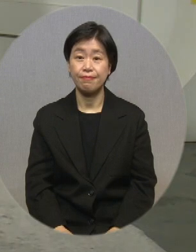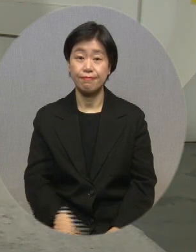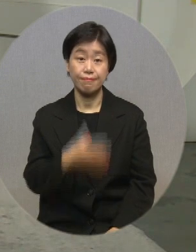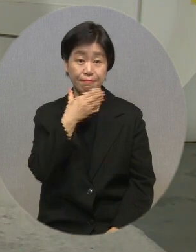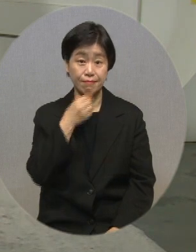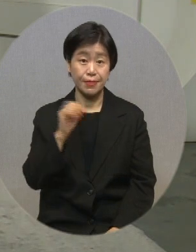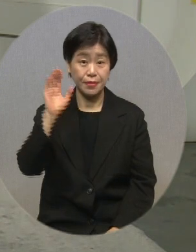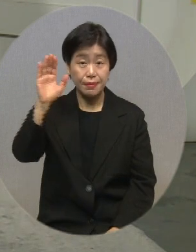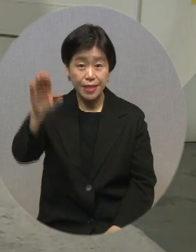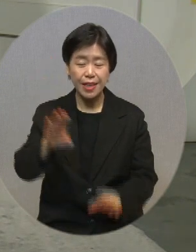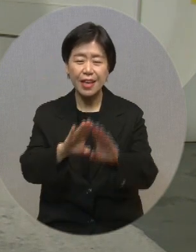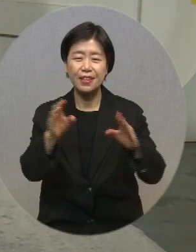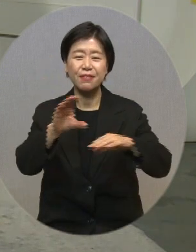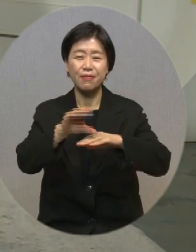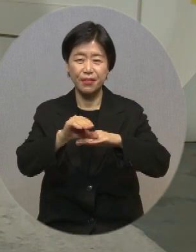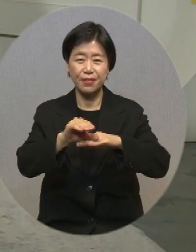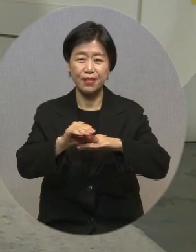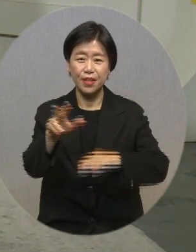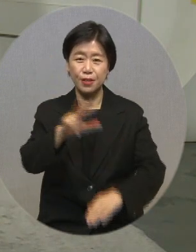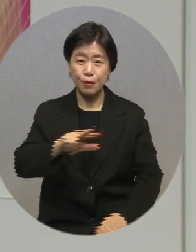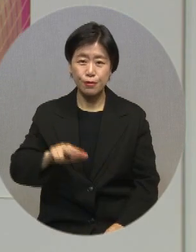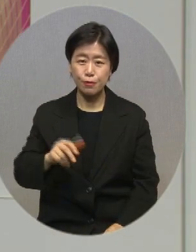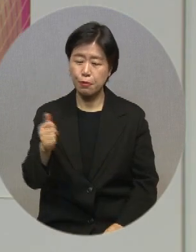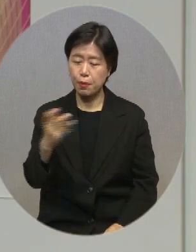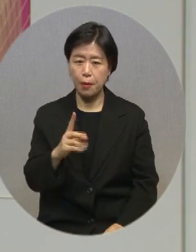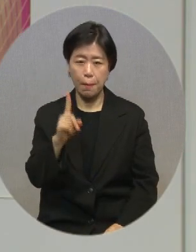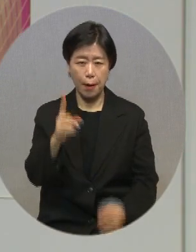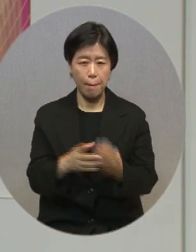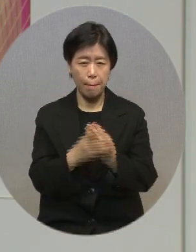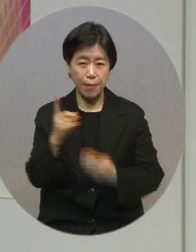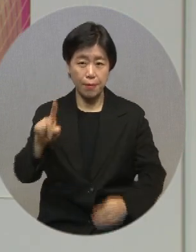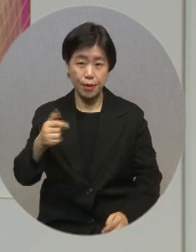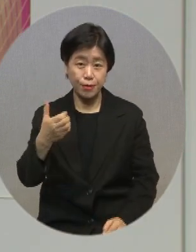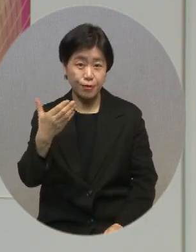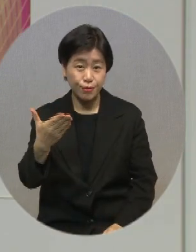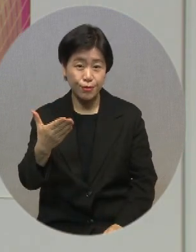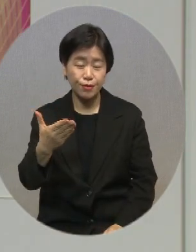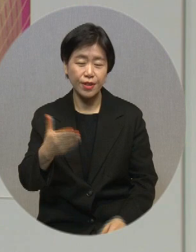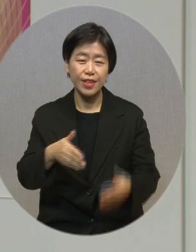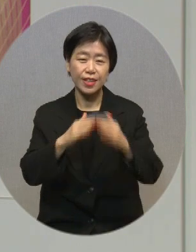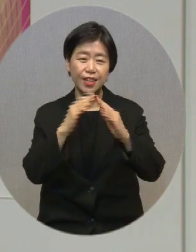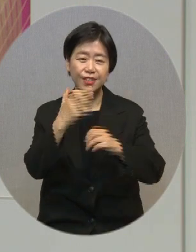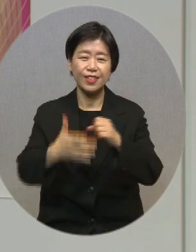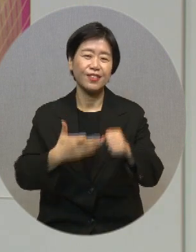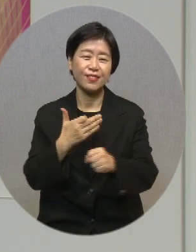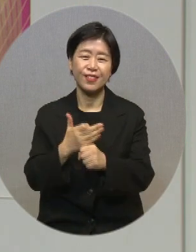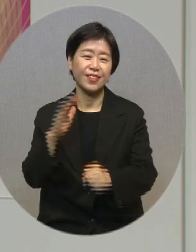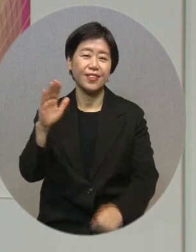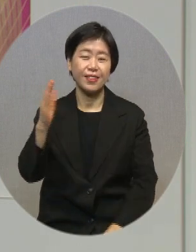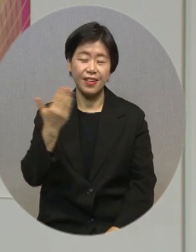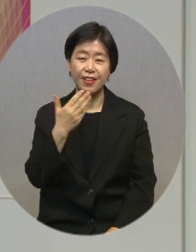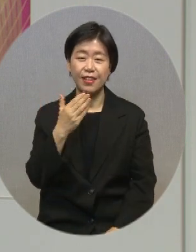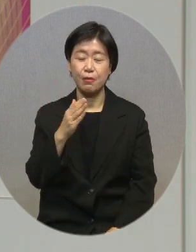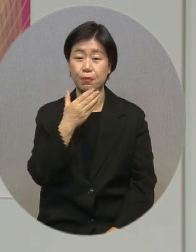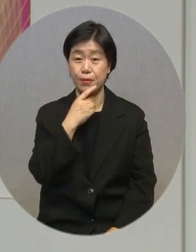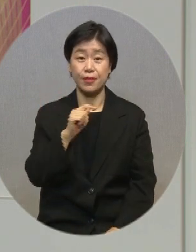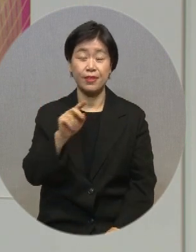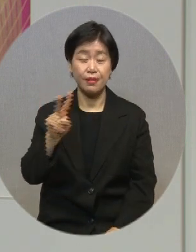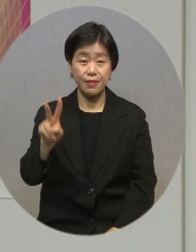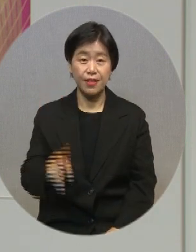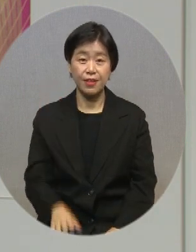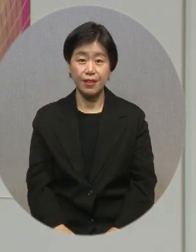행복한 미래를 여는 방송 전국 단일화 채널 199번 개국 19주년을 맞은 WBC 복지